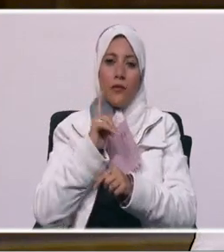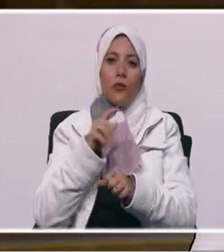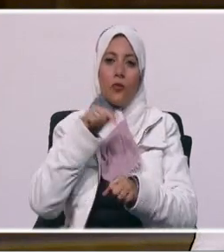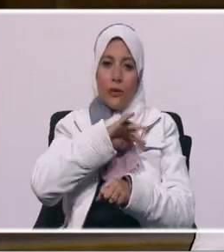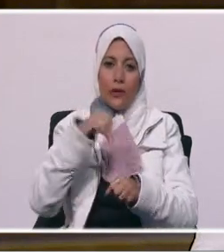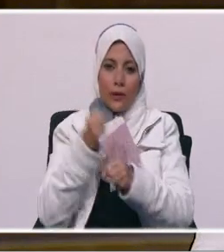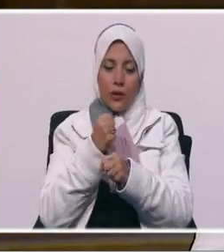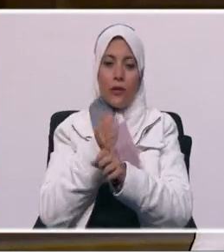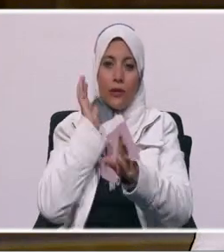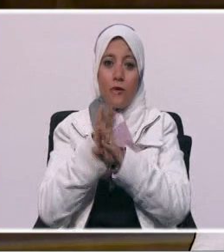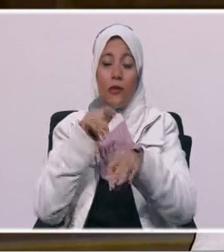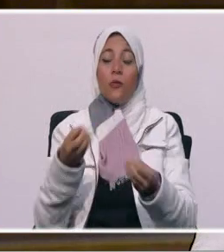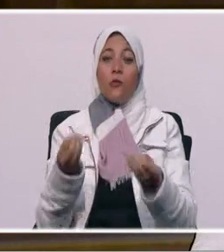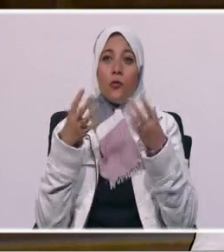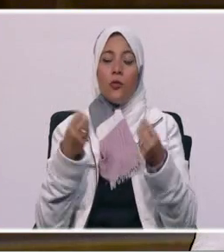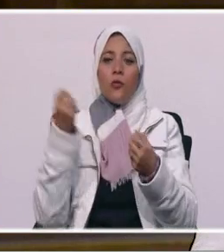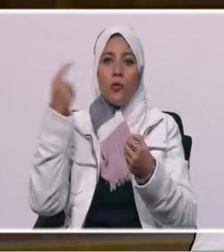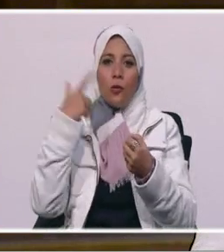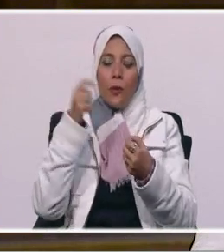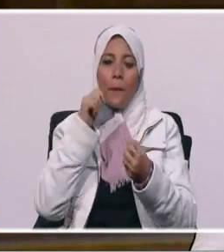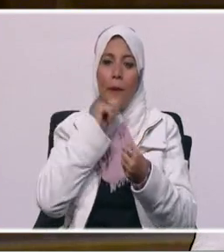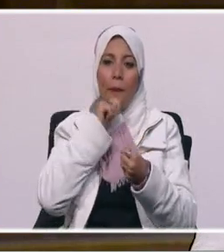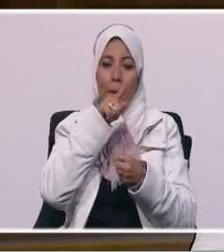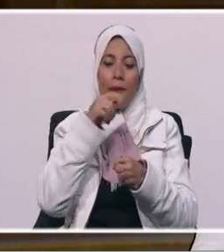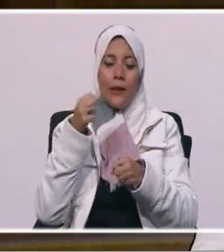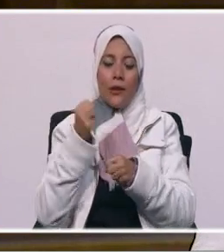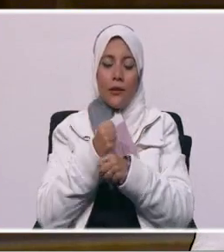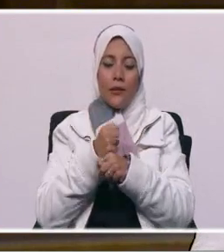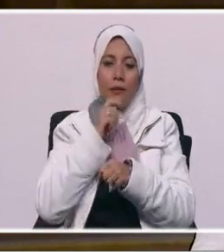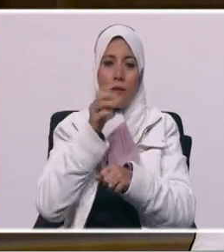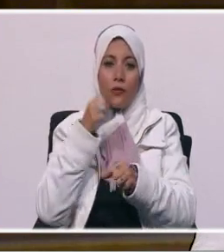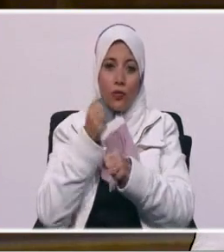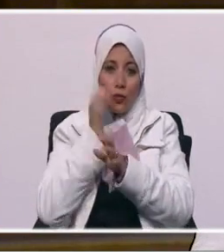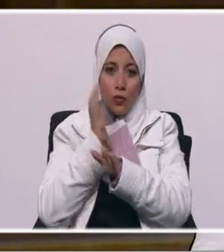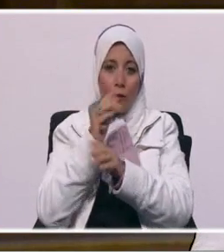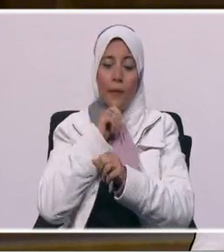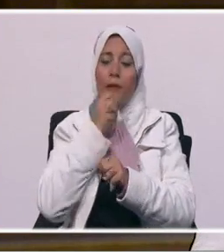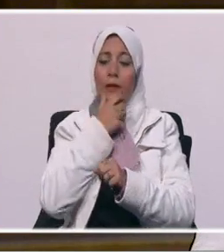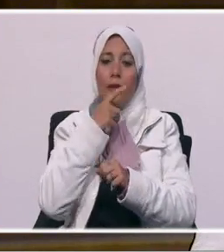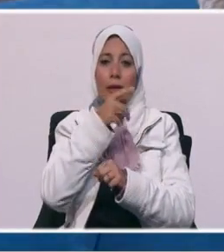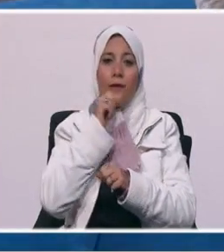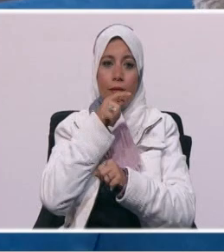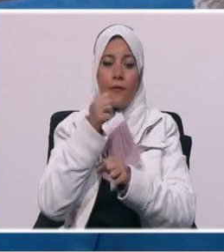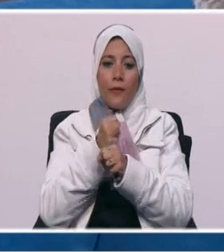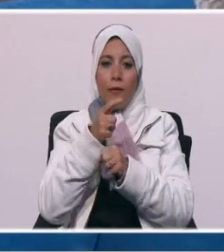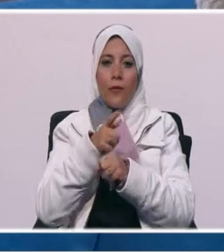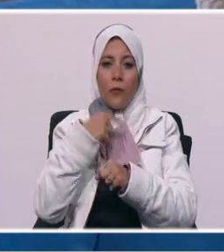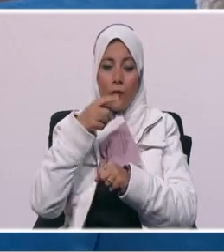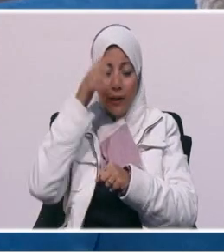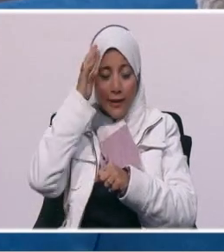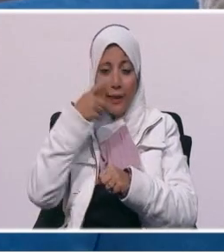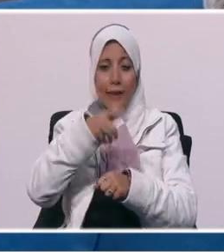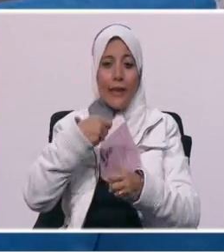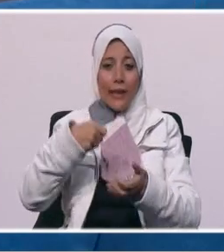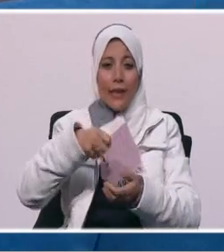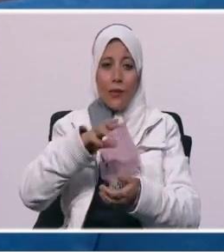وتوهجا ونجاح. معايا ومعاكم النجمه التونسيه فريا اليوسف. الحمد لله على السلامه. ازيك يا